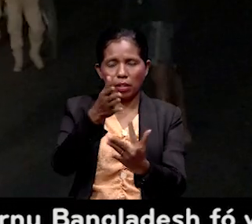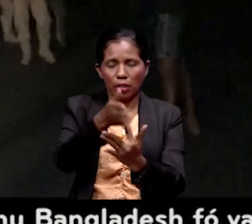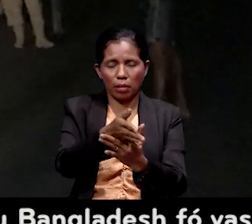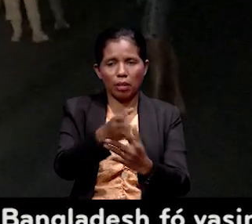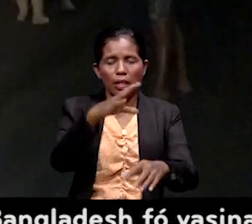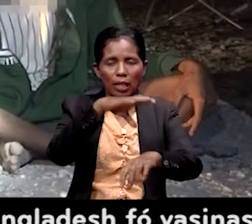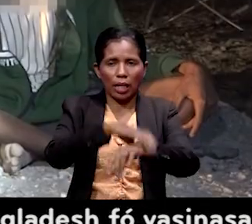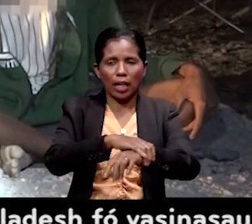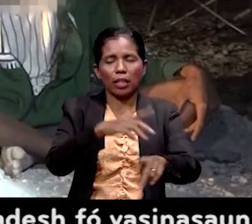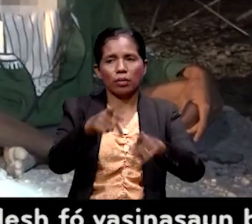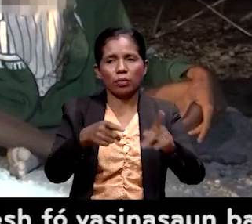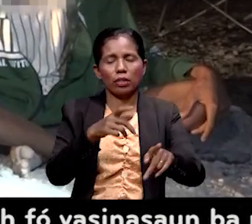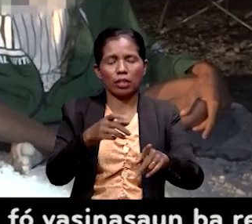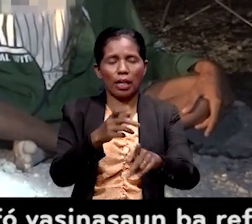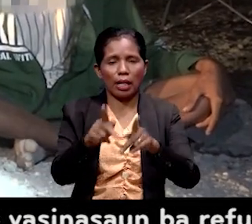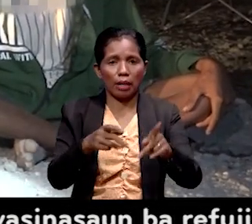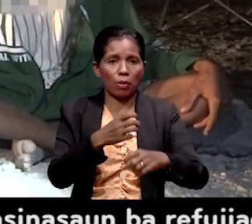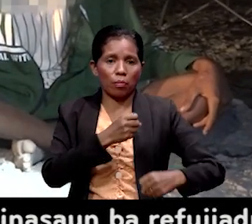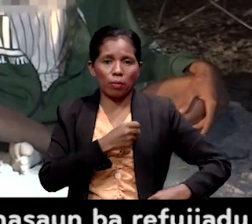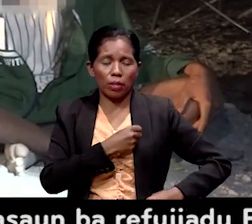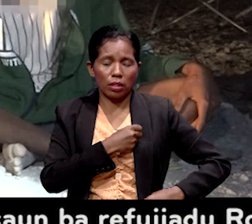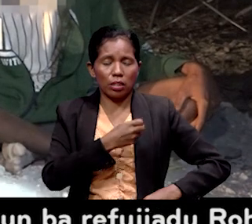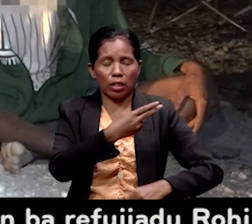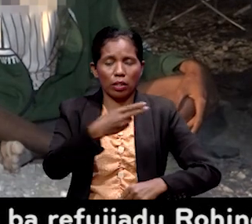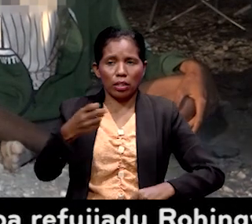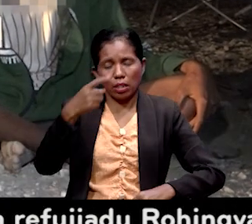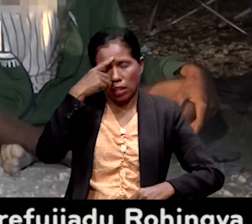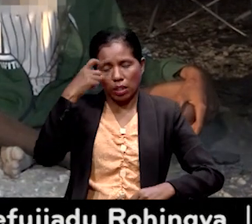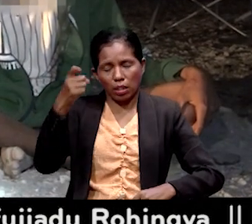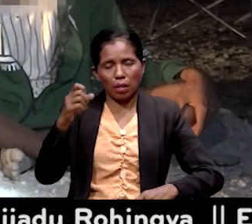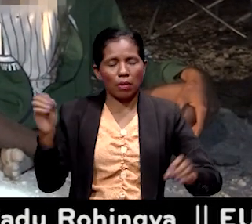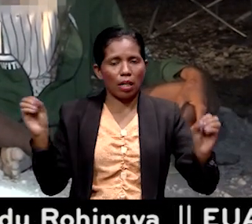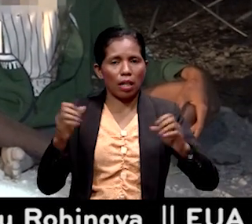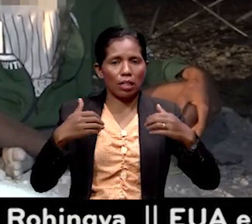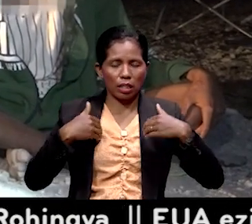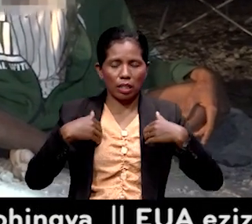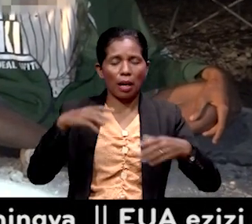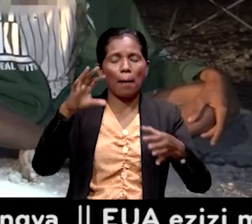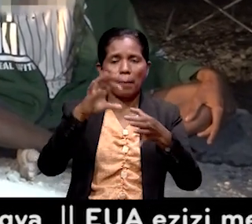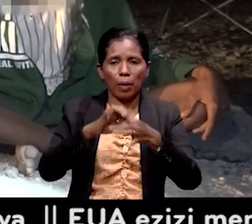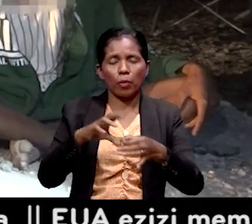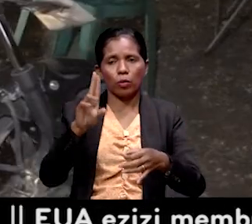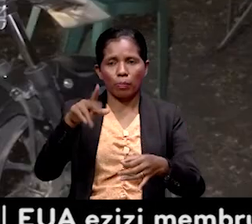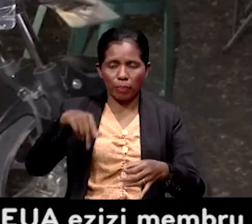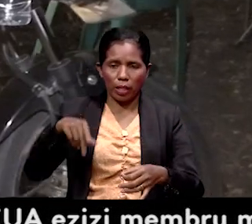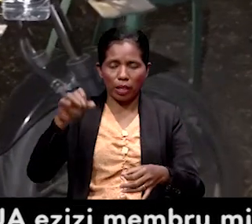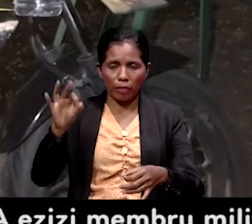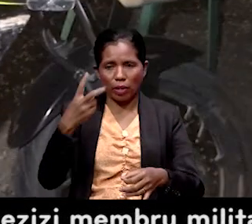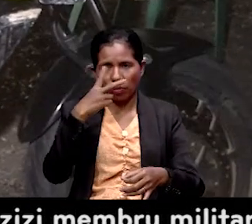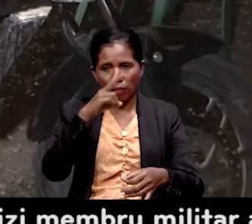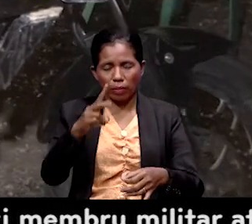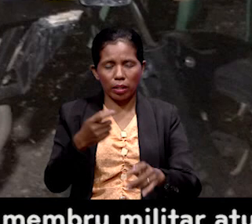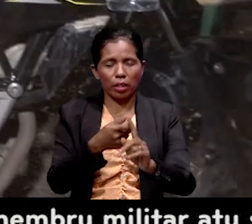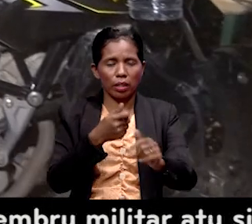captura husi autoridade de segurança indonésia nyan, tamba mos limitação membro UPF atu controla fronteira tomak hahu mota